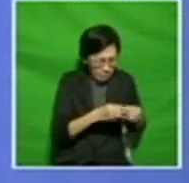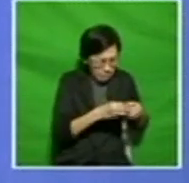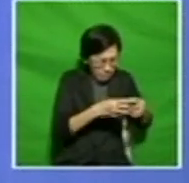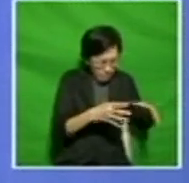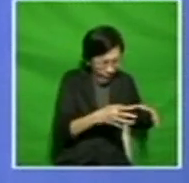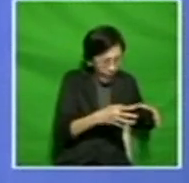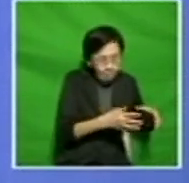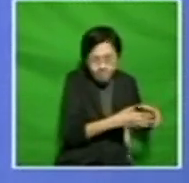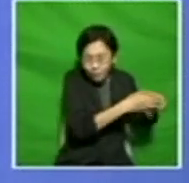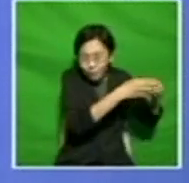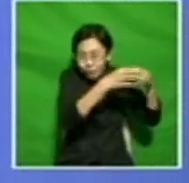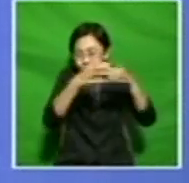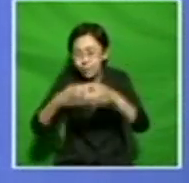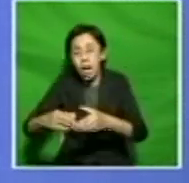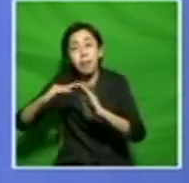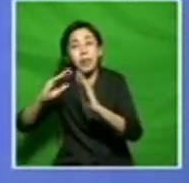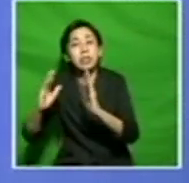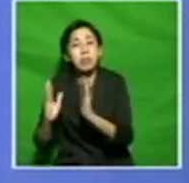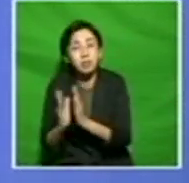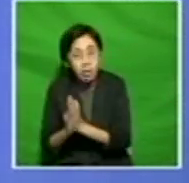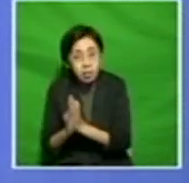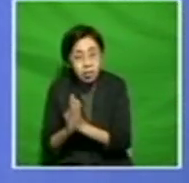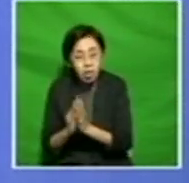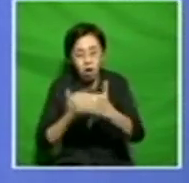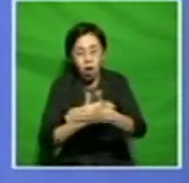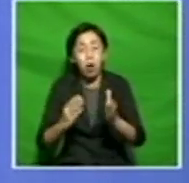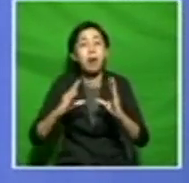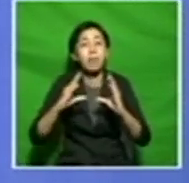เตรียมที่จะไปดูแลเรื่องการใช้หอประชุม